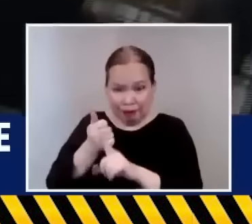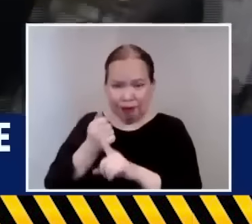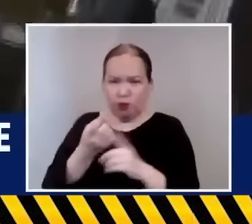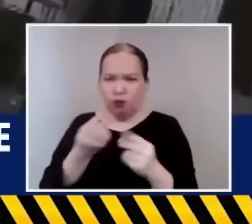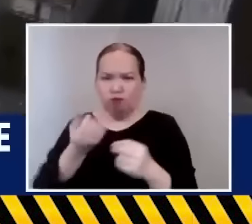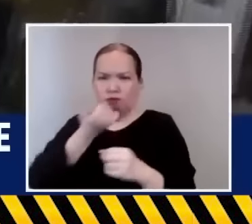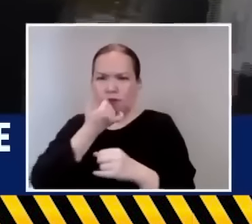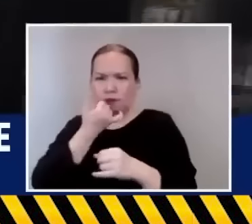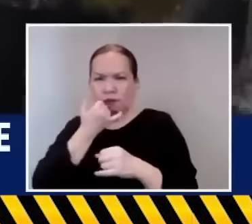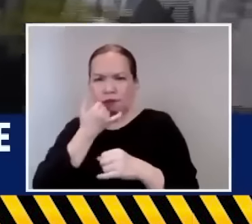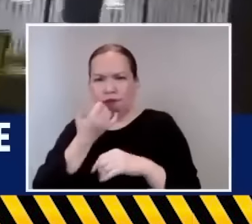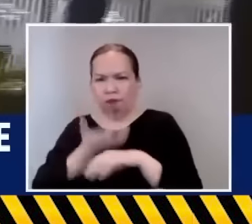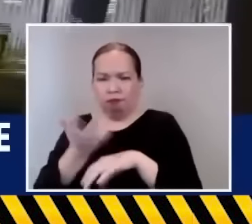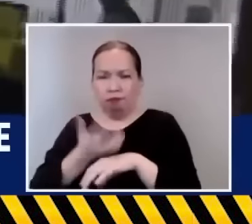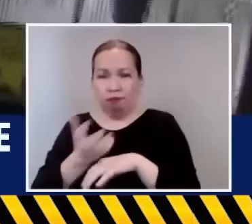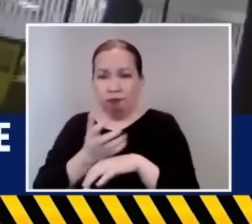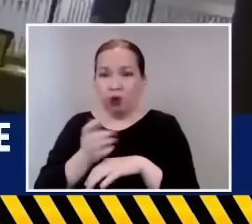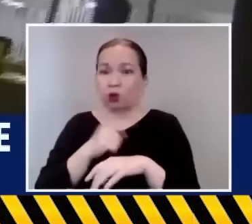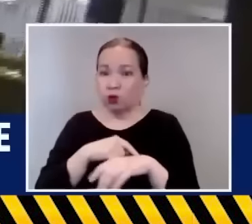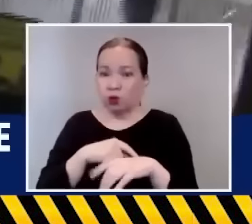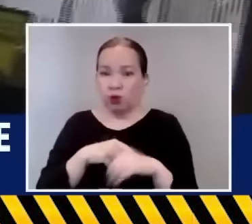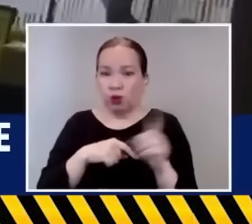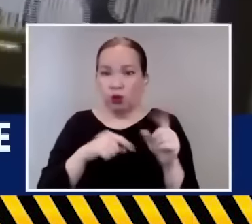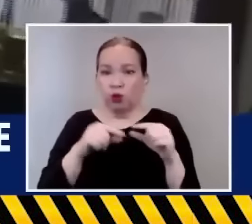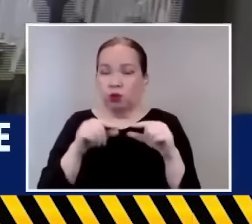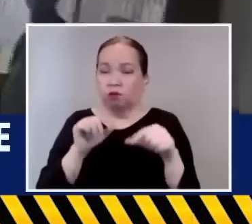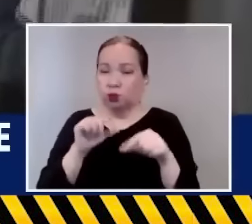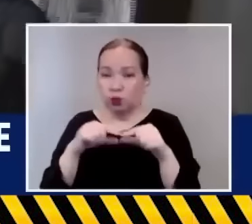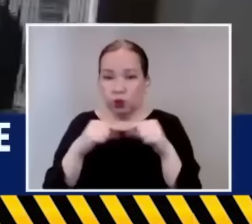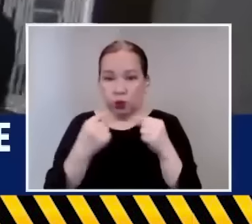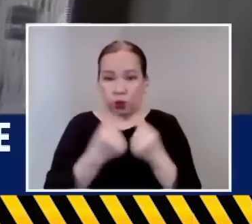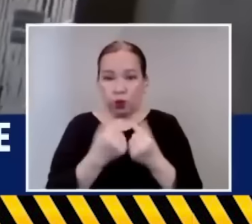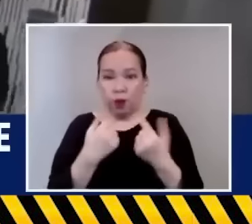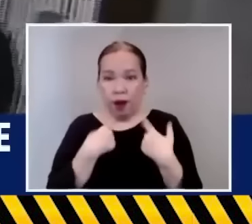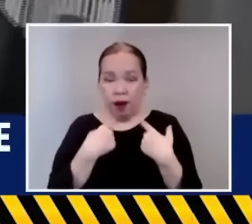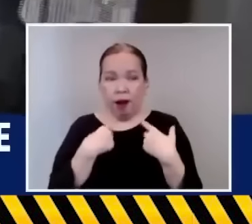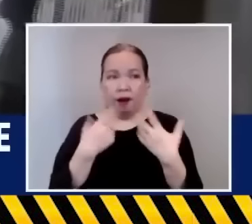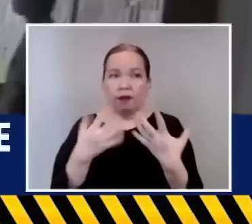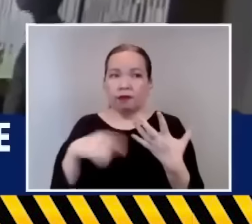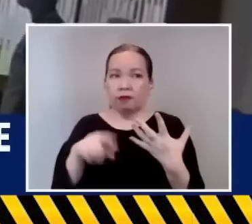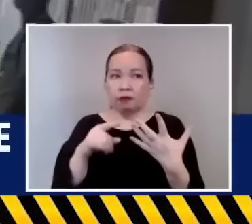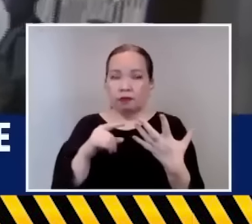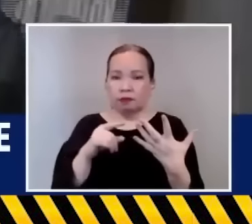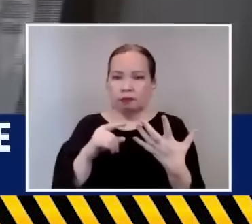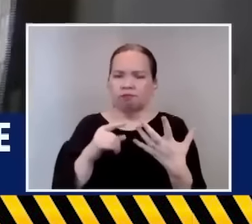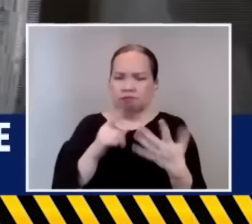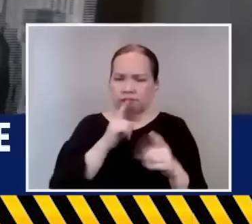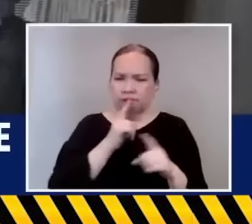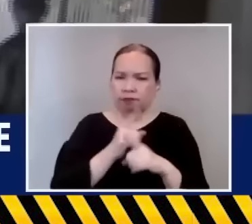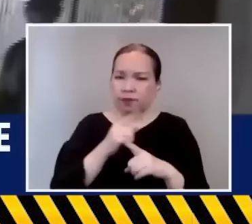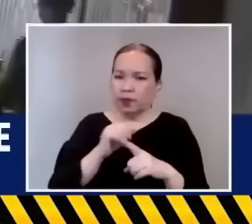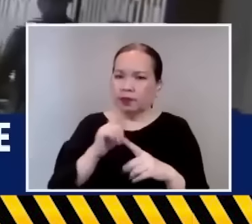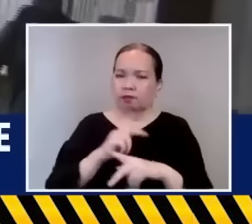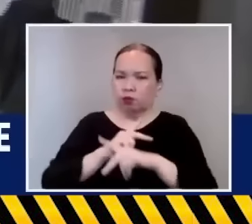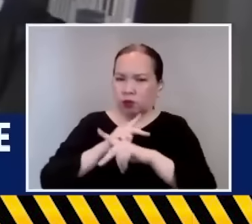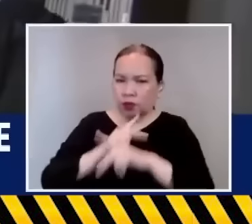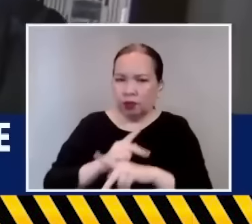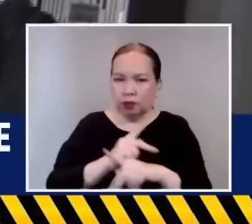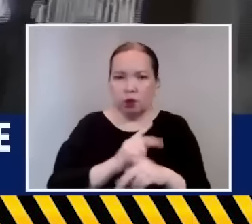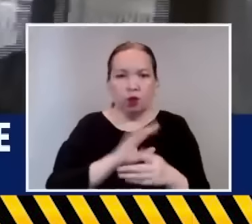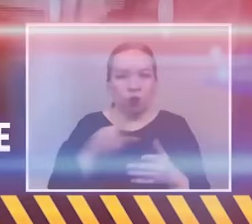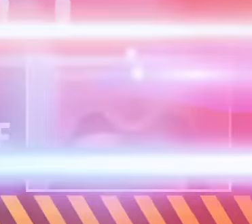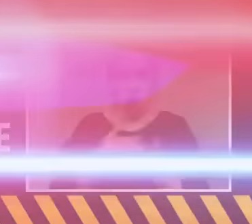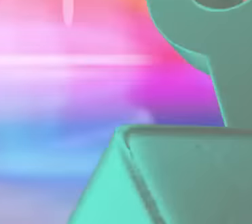Flash Express Philippines na mas maghihigpit sa kanilang mga empleyado at paiigtingin ng proteksyon para sa mga tumatangkilik sa kanilang serbisyo.